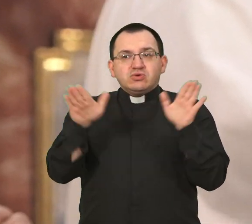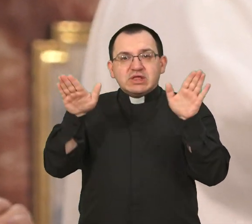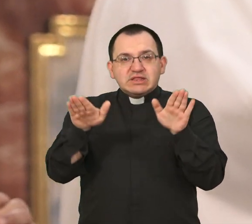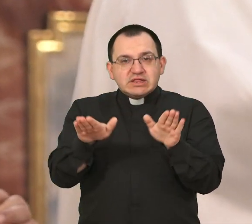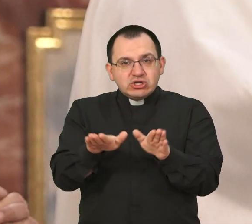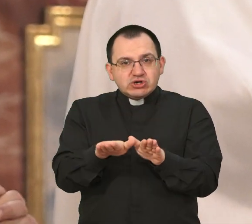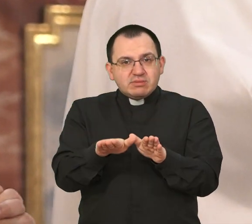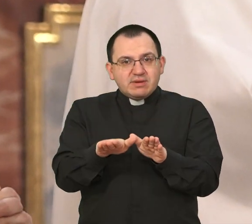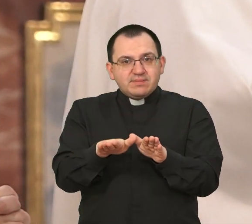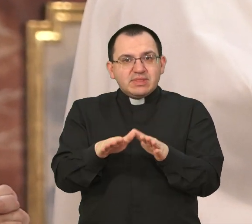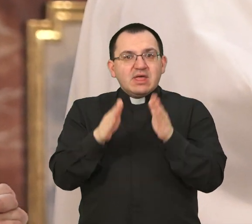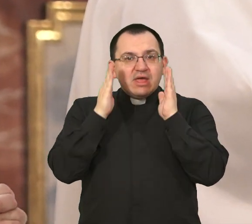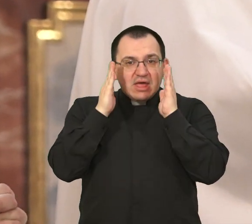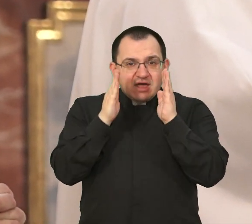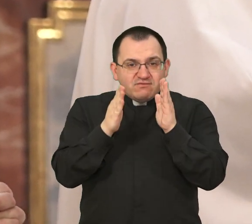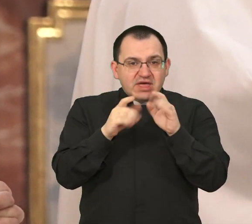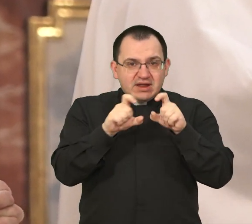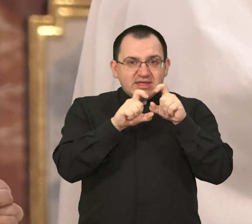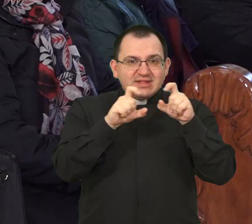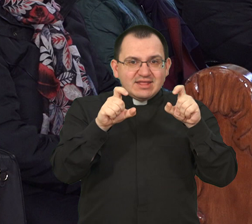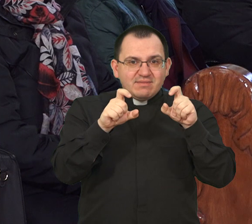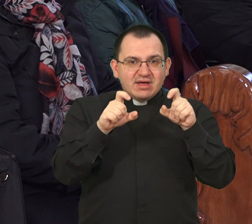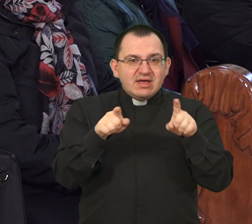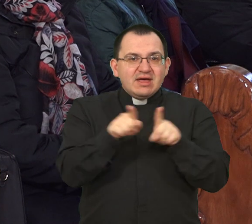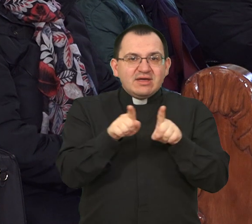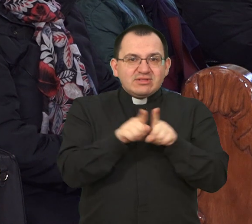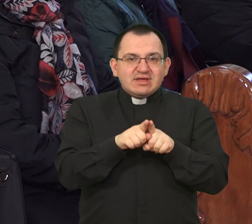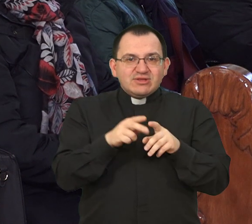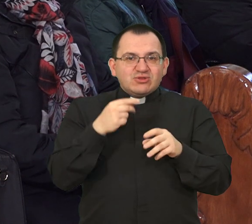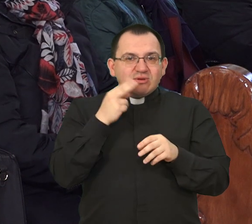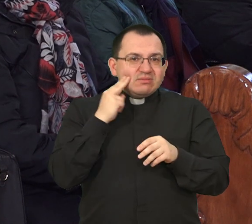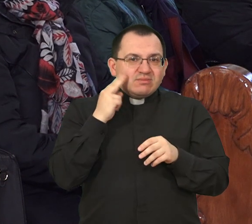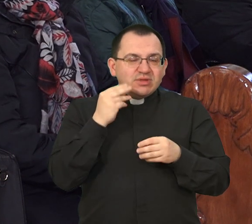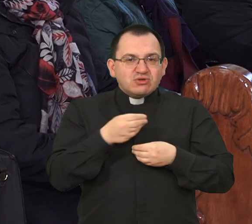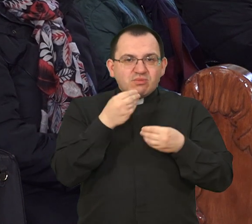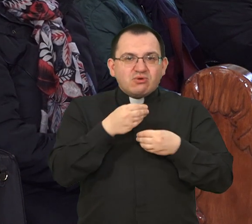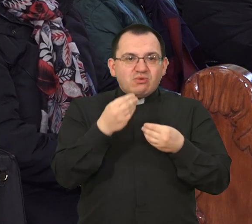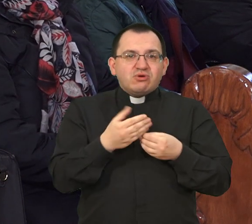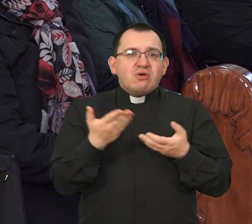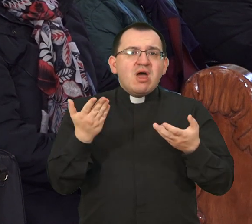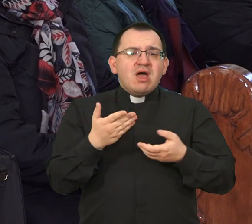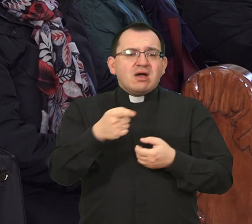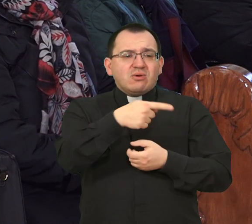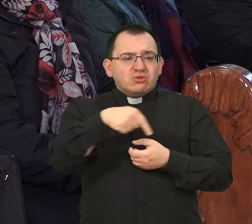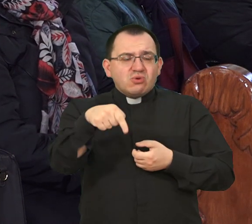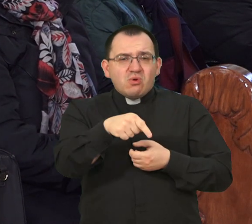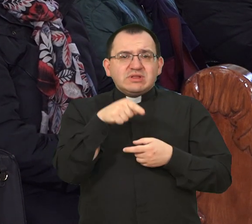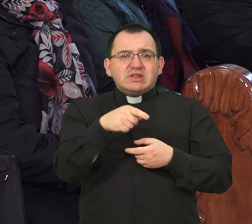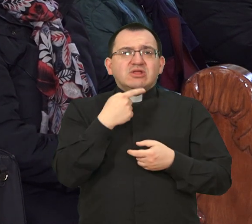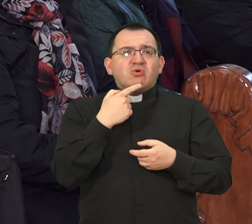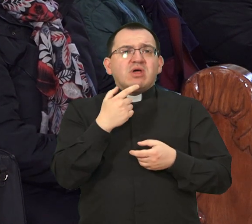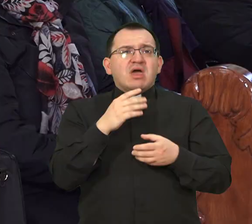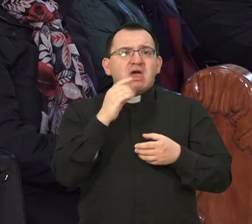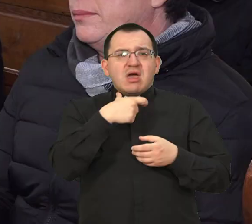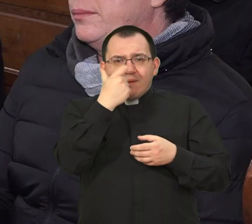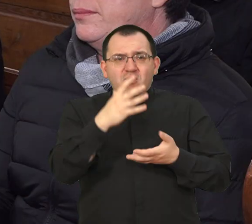se provlačila kroz navještenu Božju riječ, te je na tom tragu volonterima Caritasa biskup poručio kako su oni ti koje Gospodin koristi